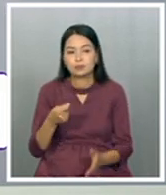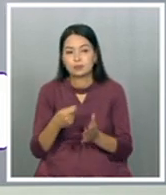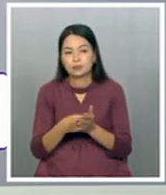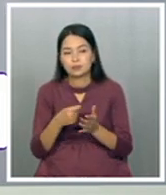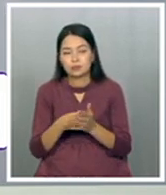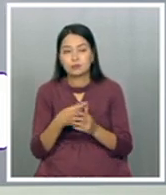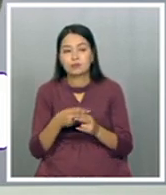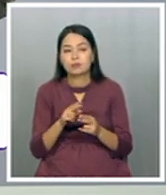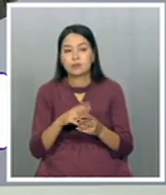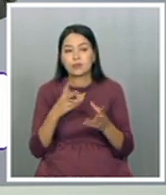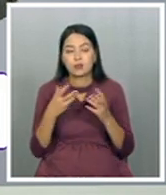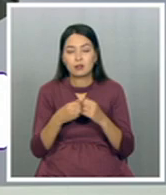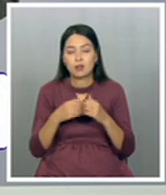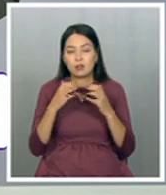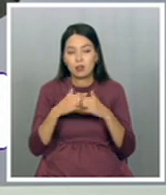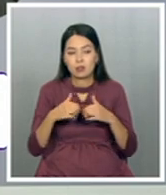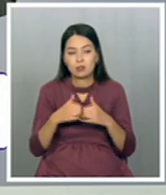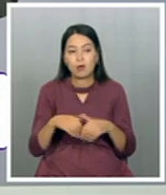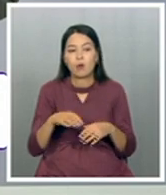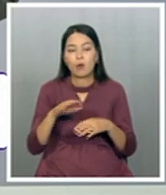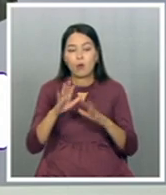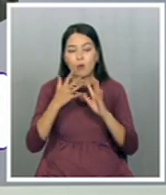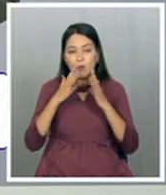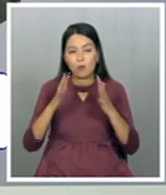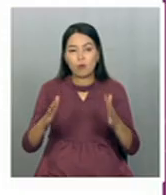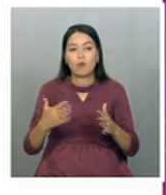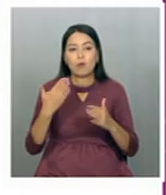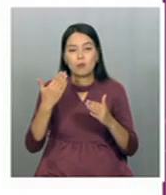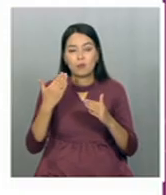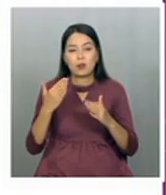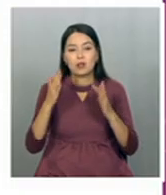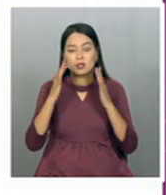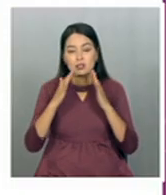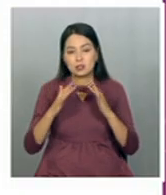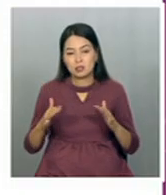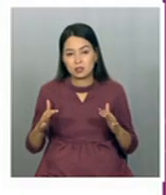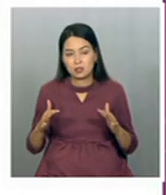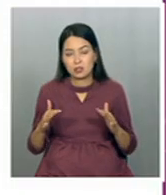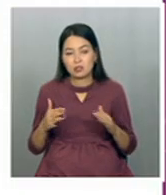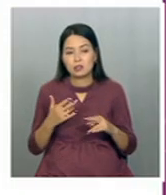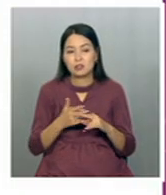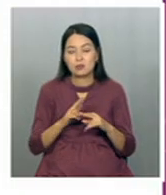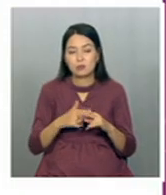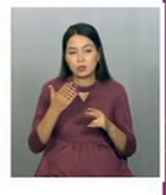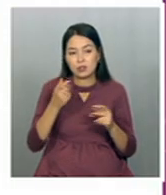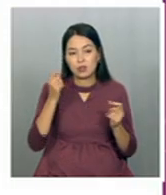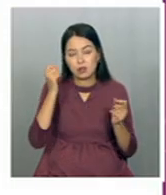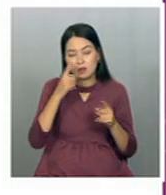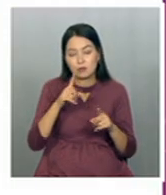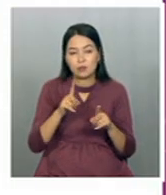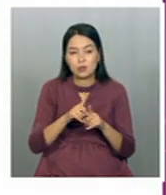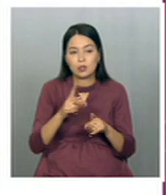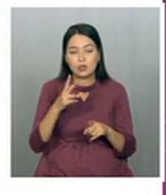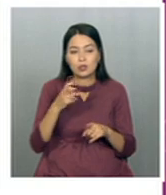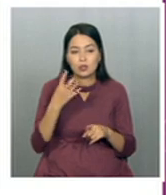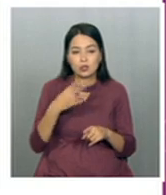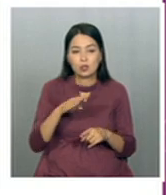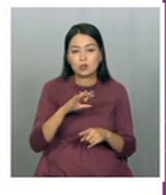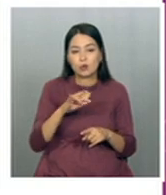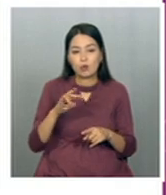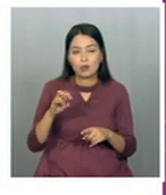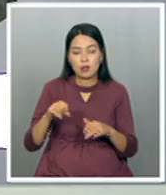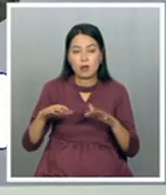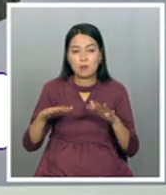бойынша орман шыршасы, 1 гектар орман шыршасы жылына 2240 тонна суды